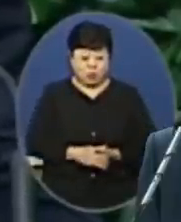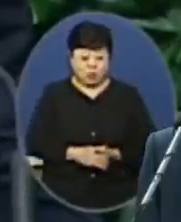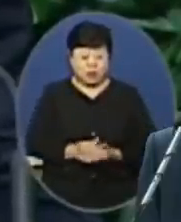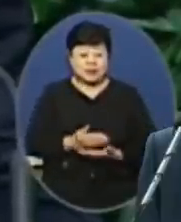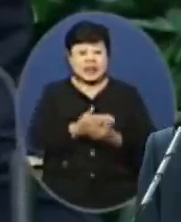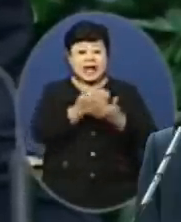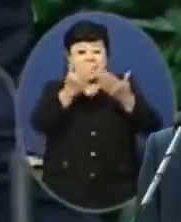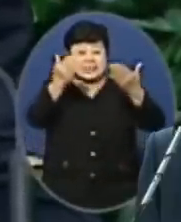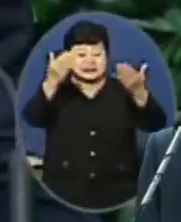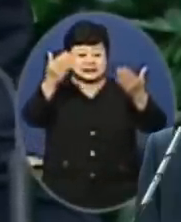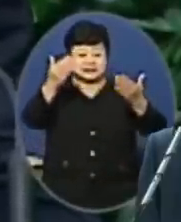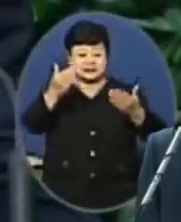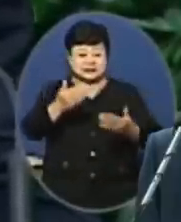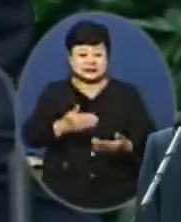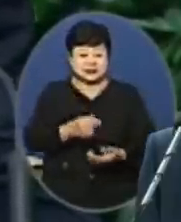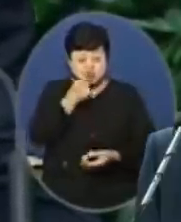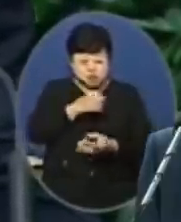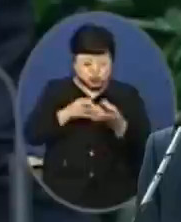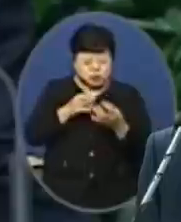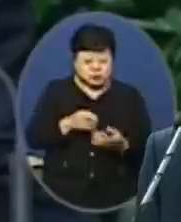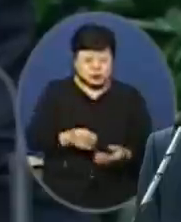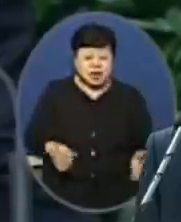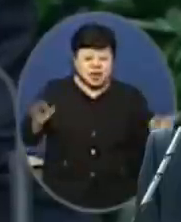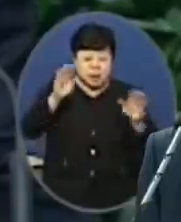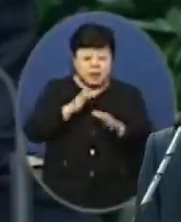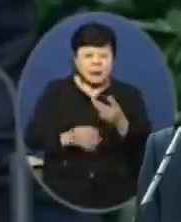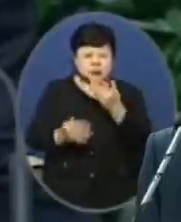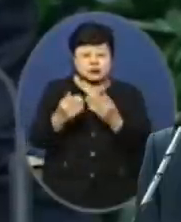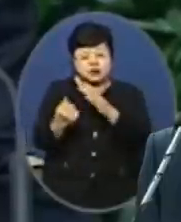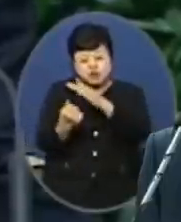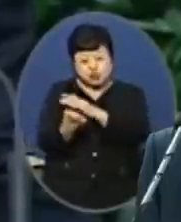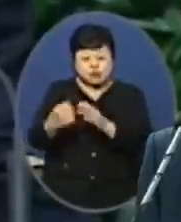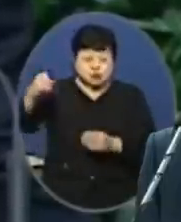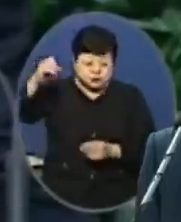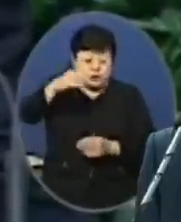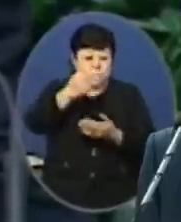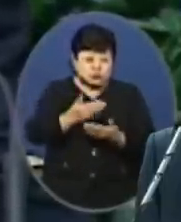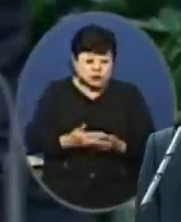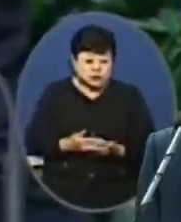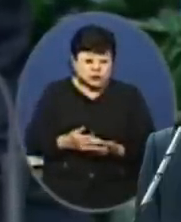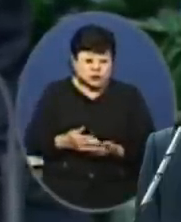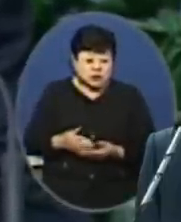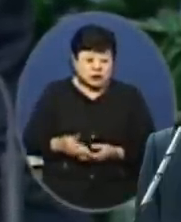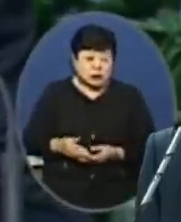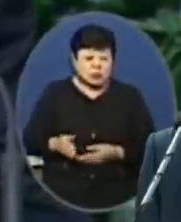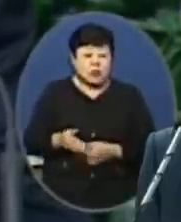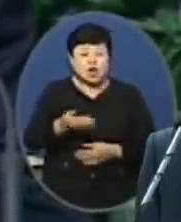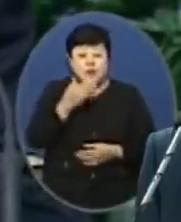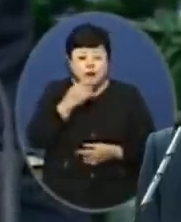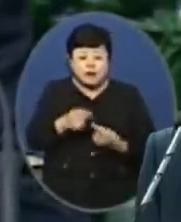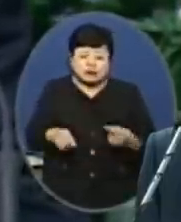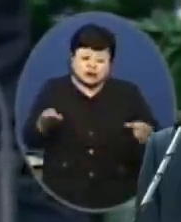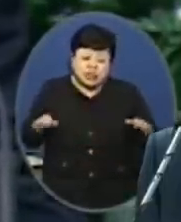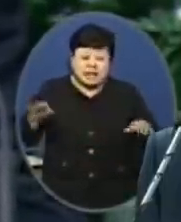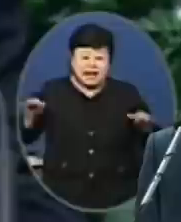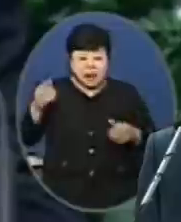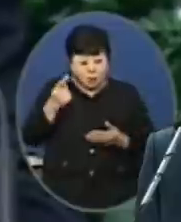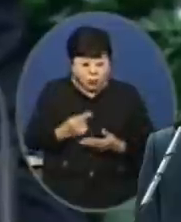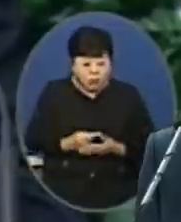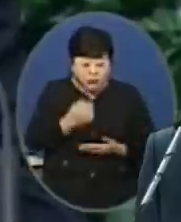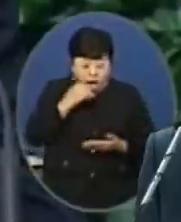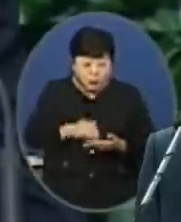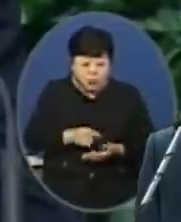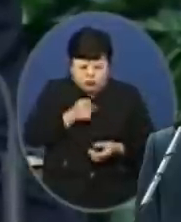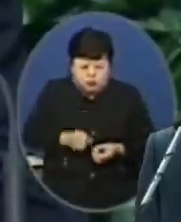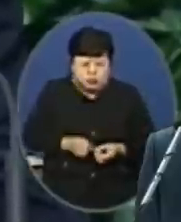낮에는 구름기둥, 밤에는 불기둥이 비춰주더라. 고기가 먹었을 때는 외초량이가 날라오더라. 바위가